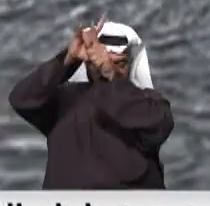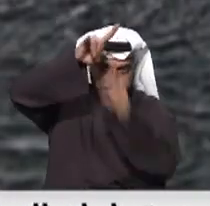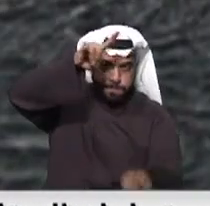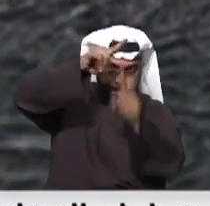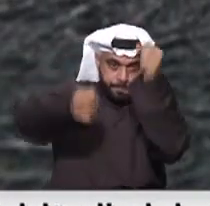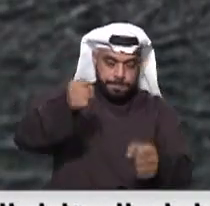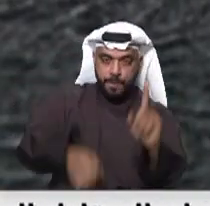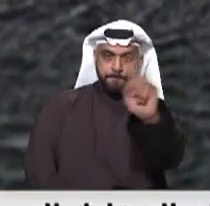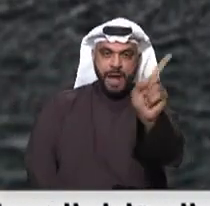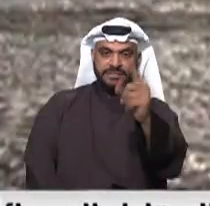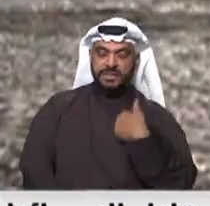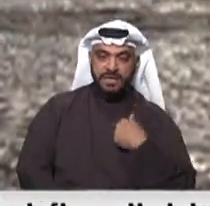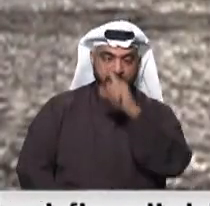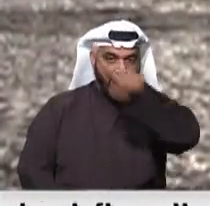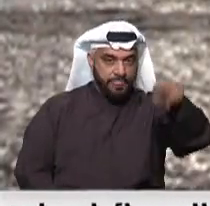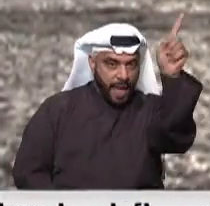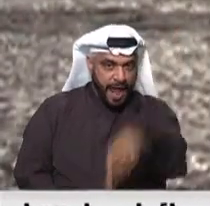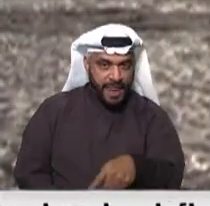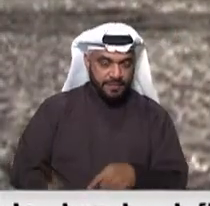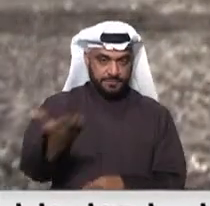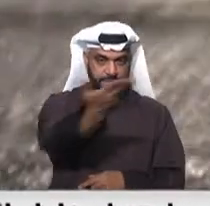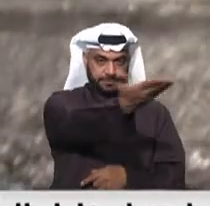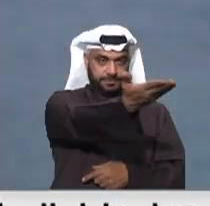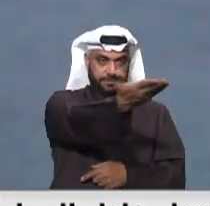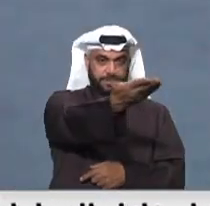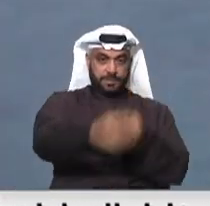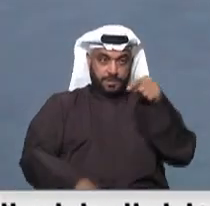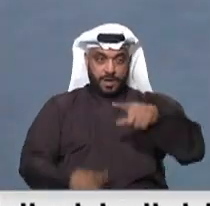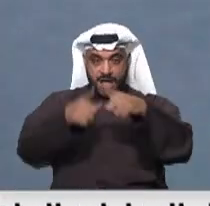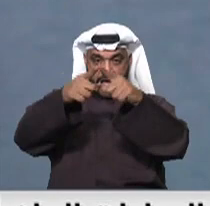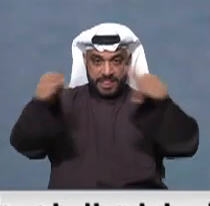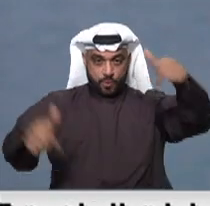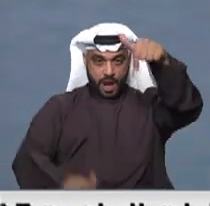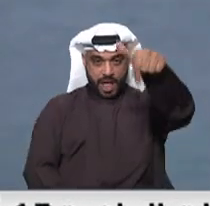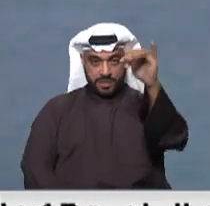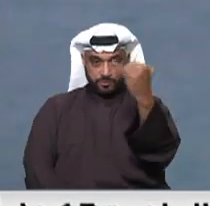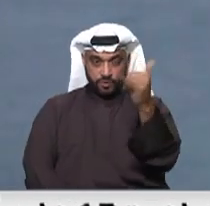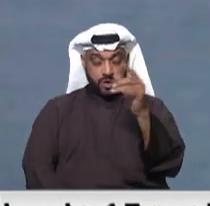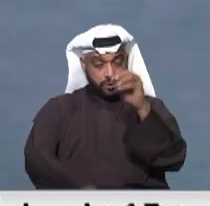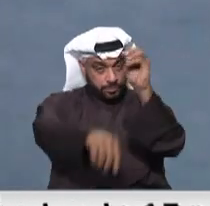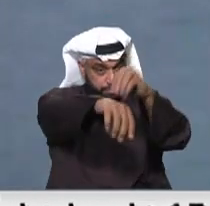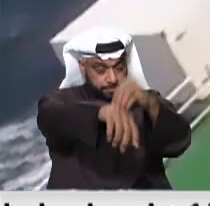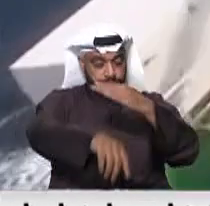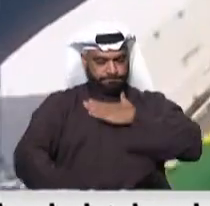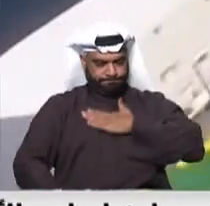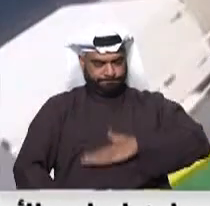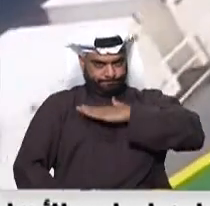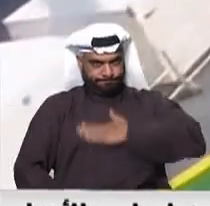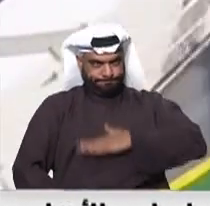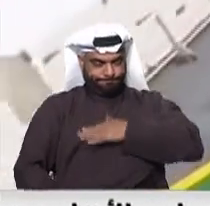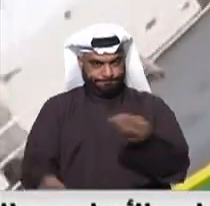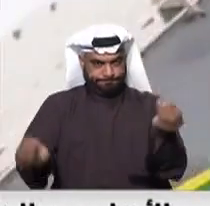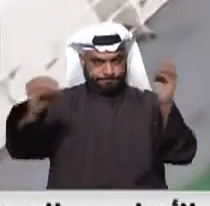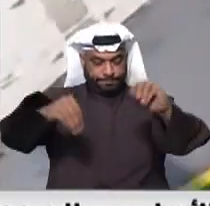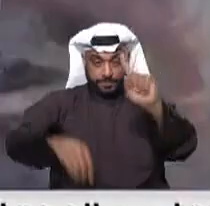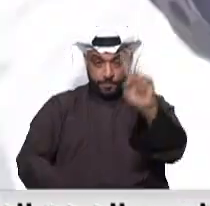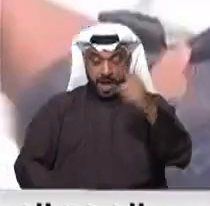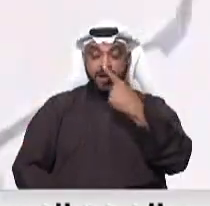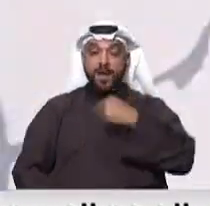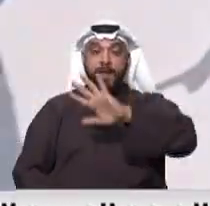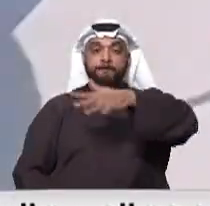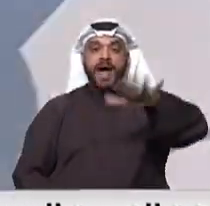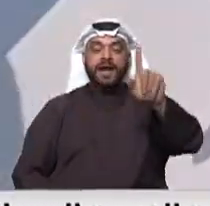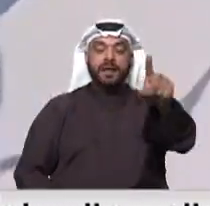وفي ظل هذه الأحداث المتسارعة دعت دول مجلس التعاون الخليجي إلى ضبط النفس وتجنب التصعيد في منطقة البحر